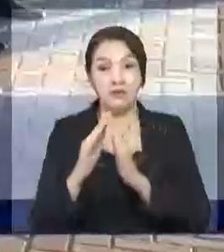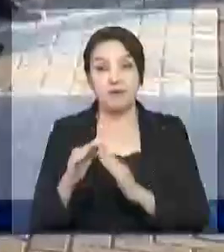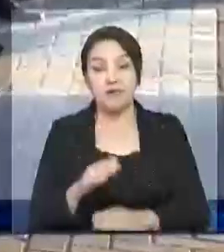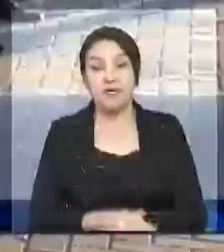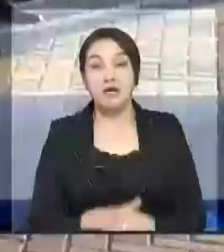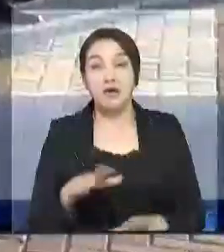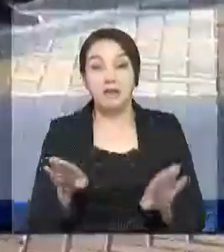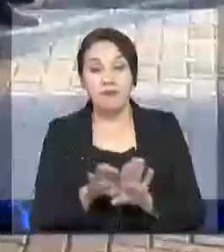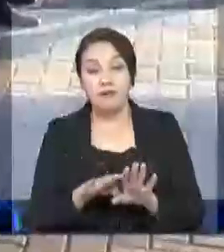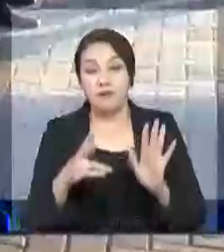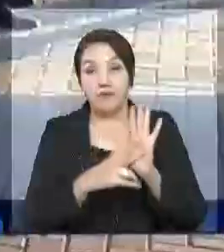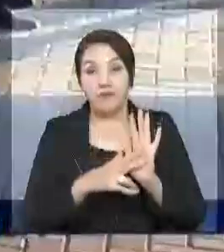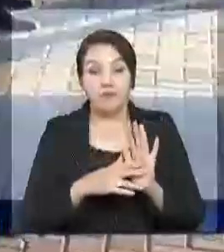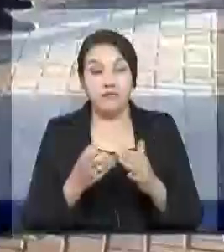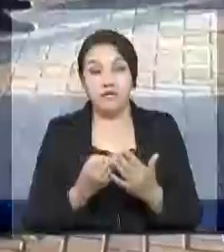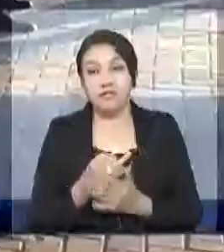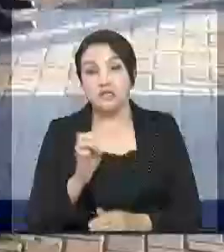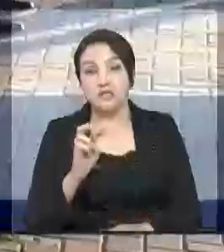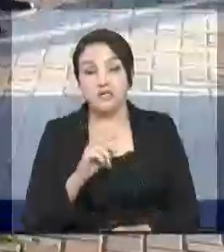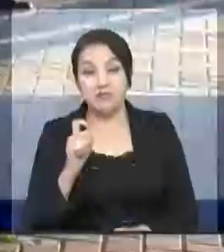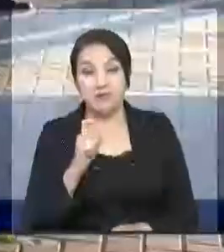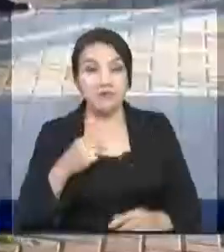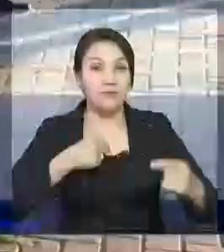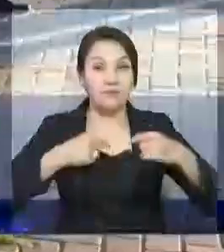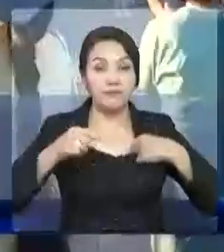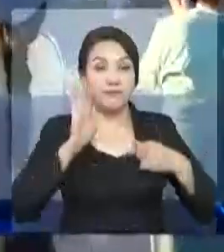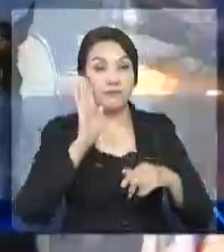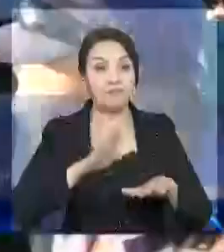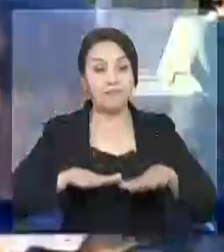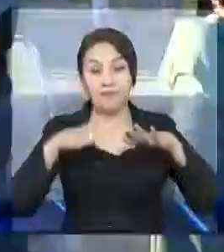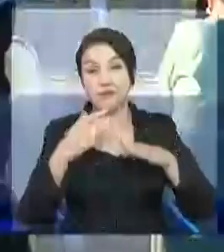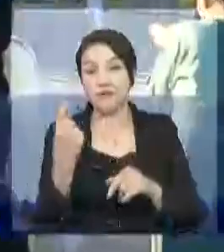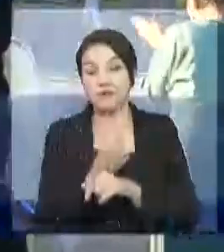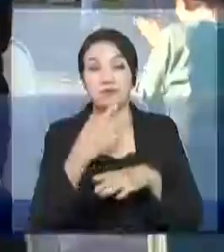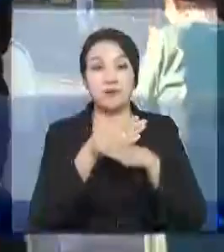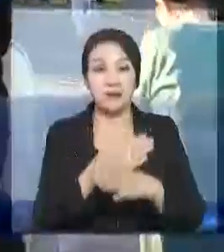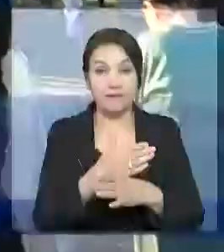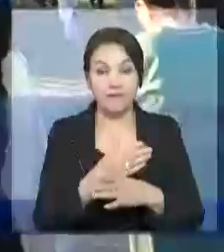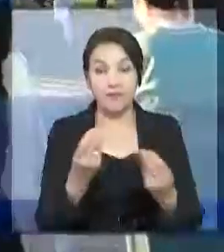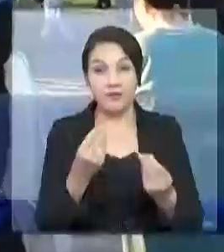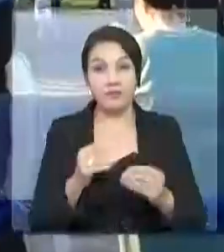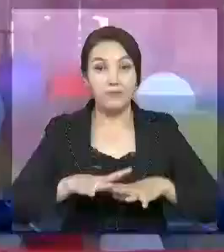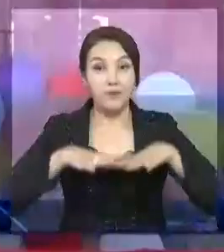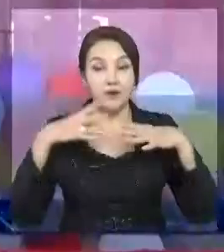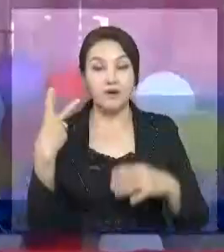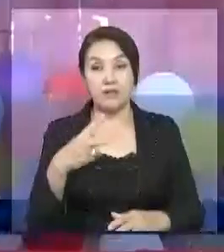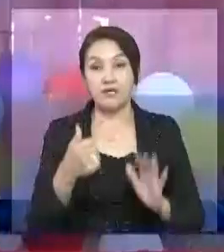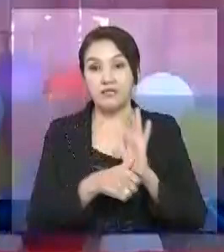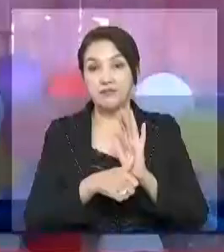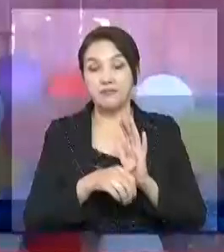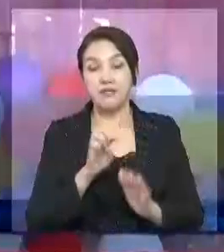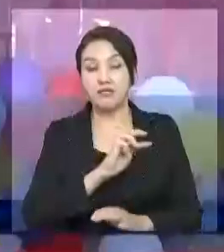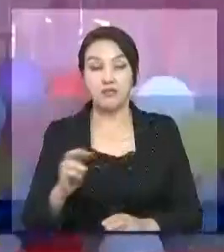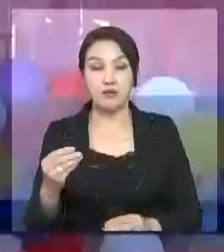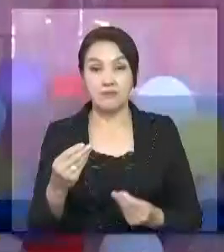объекта, а также 8 крестьянских хозяйств. Пострадавшим от половодья оказана единовременная помощь на сумму более 26